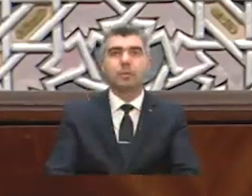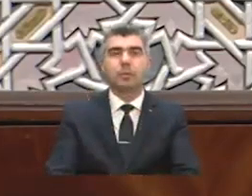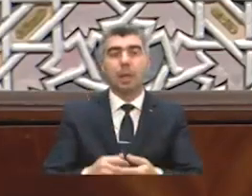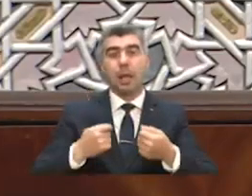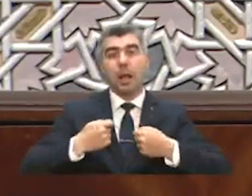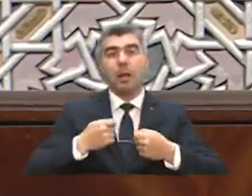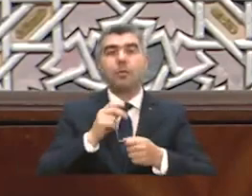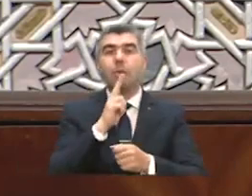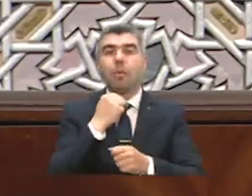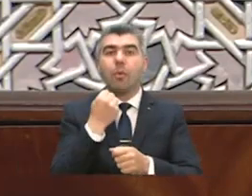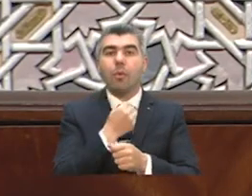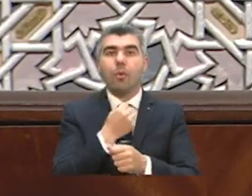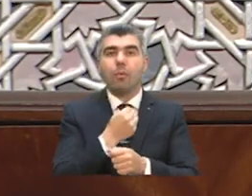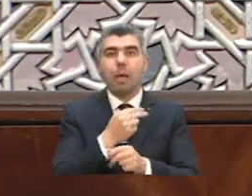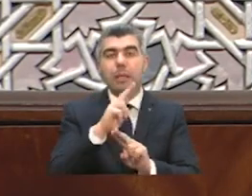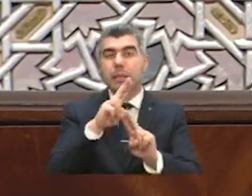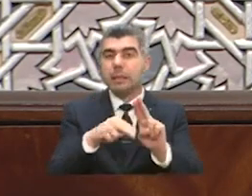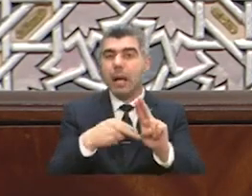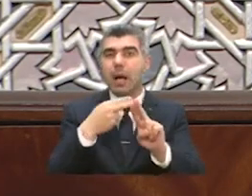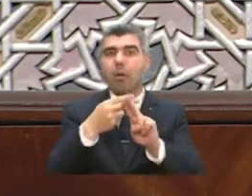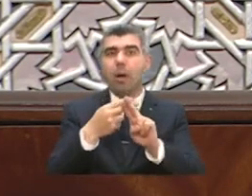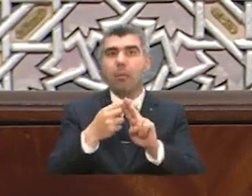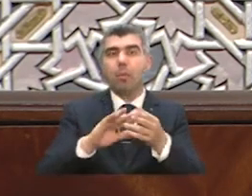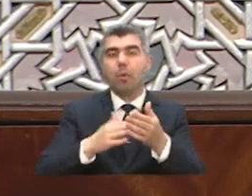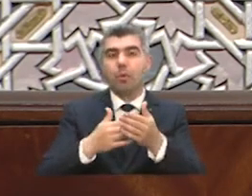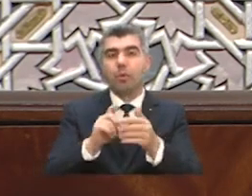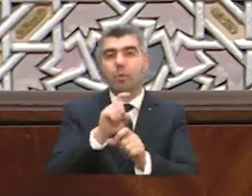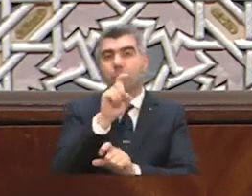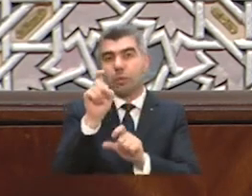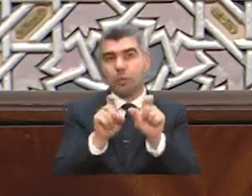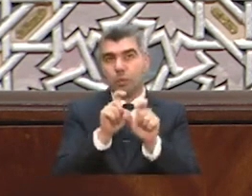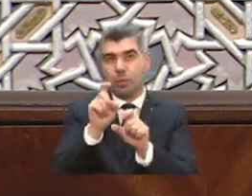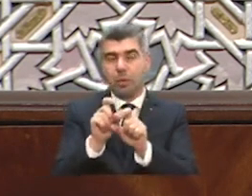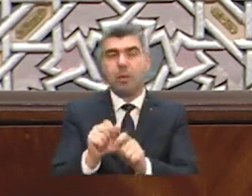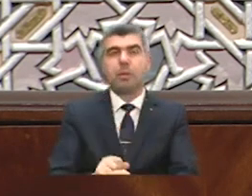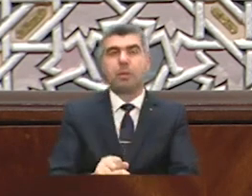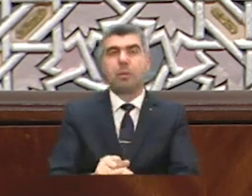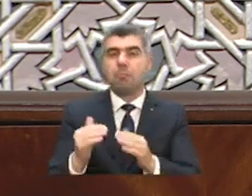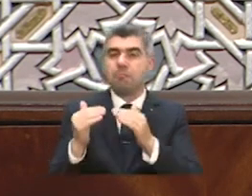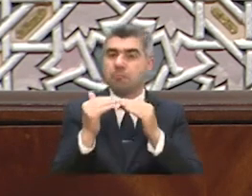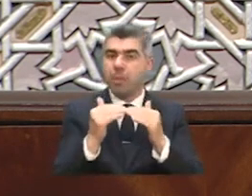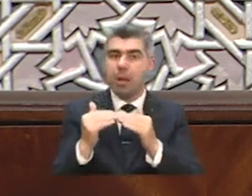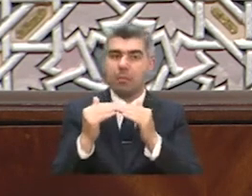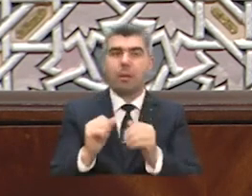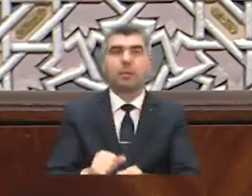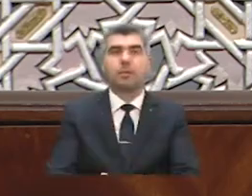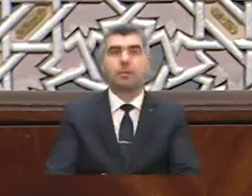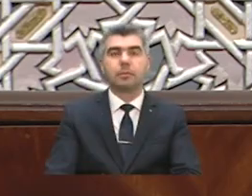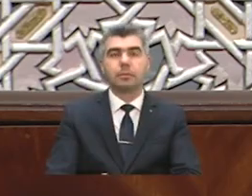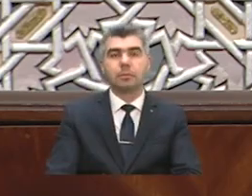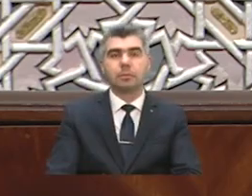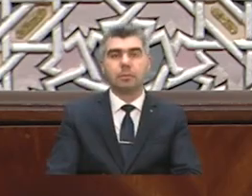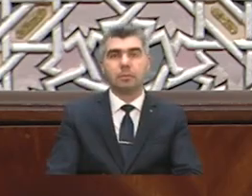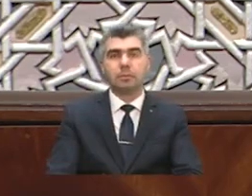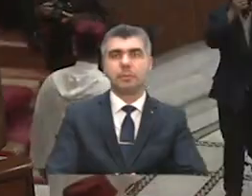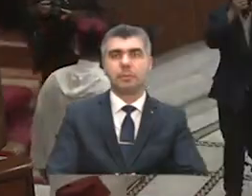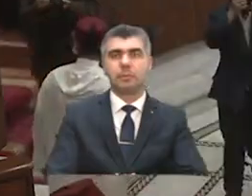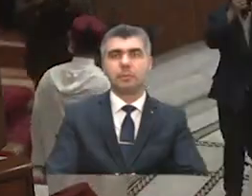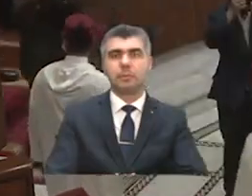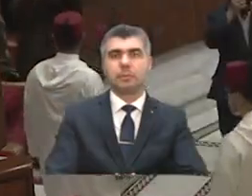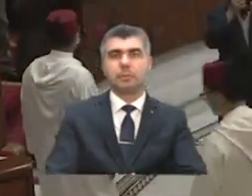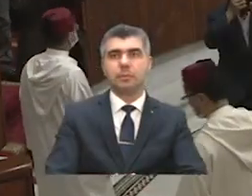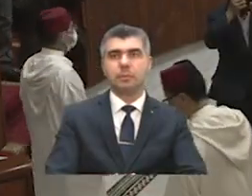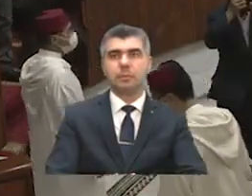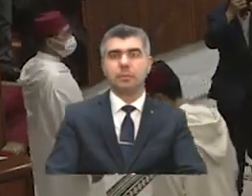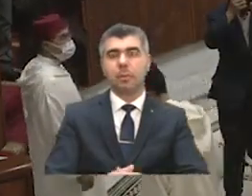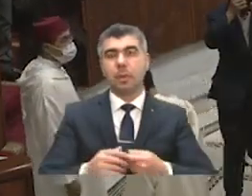للسيد رئيس الحكومة للإجابة على الأسئلة المطروحة في إطار وحدة الموضوع. السيد رئيس الحكومة.